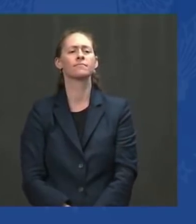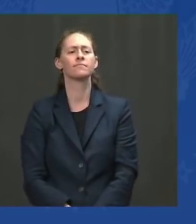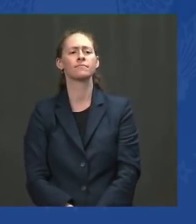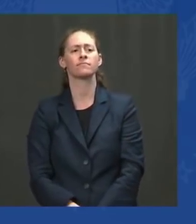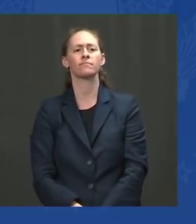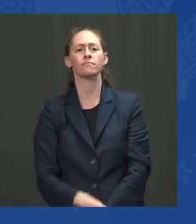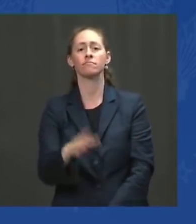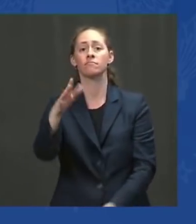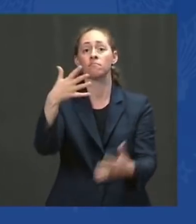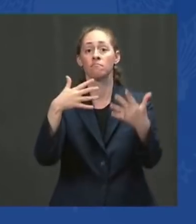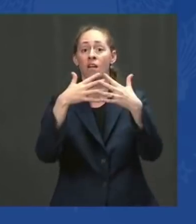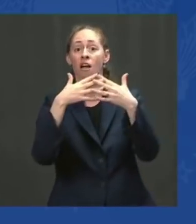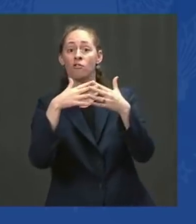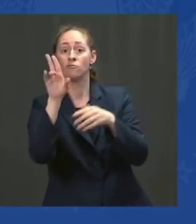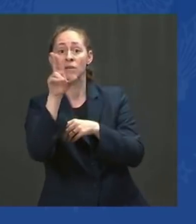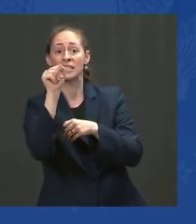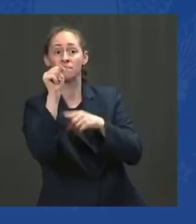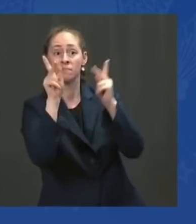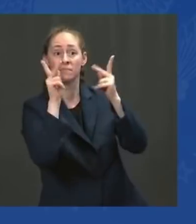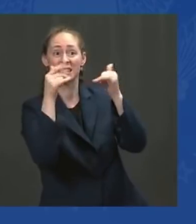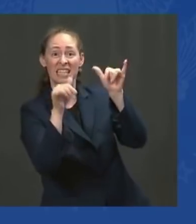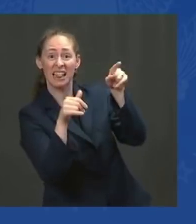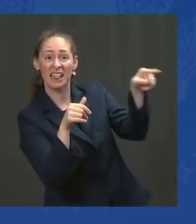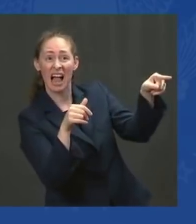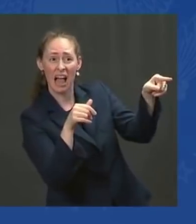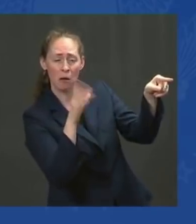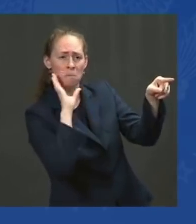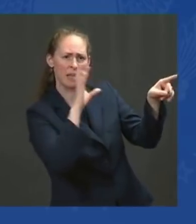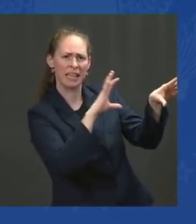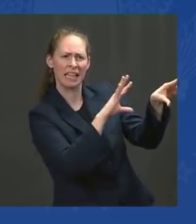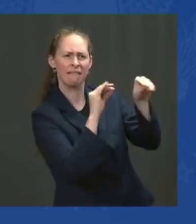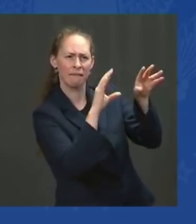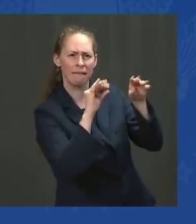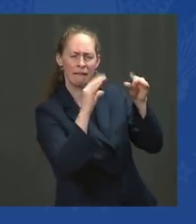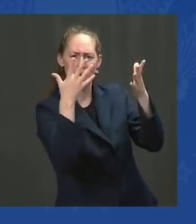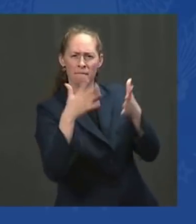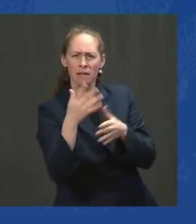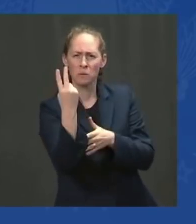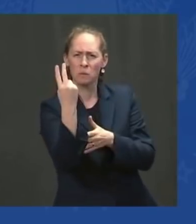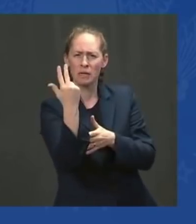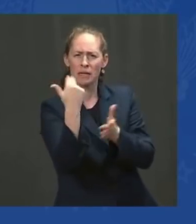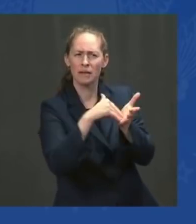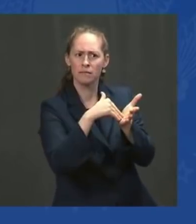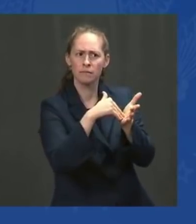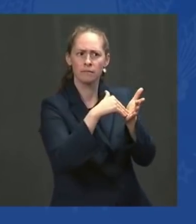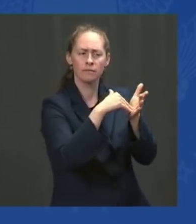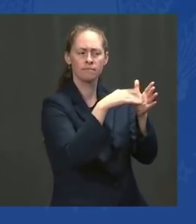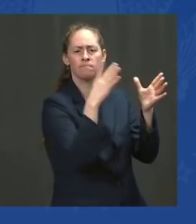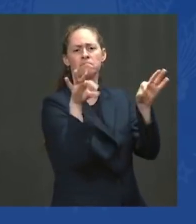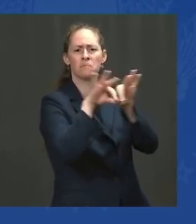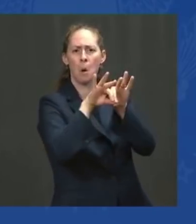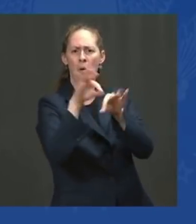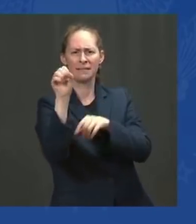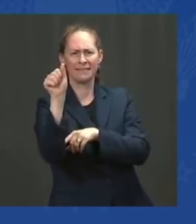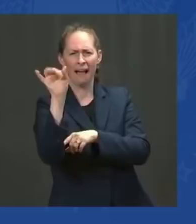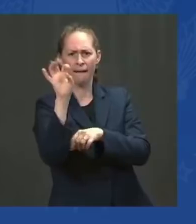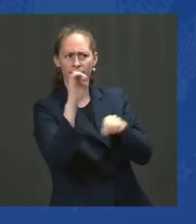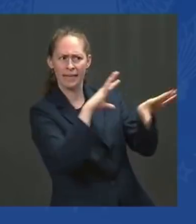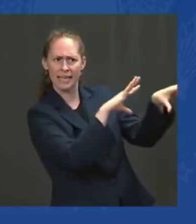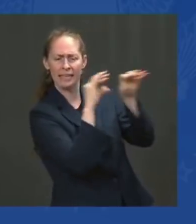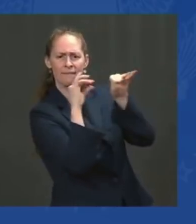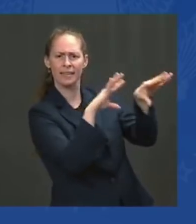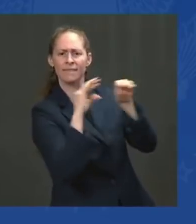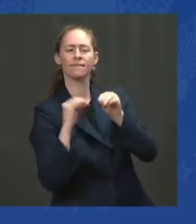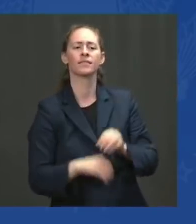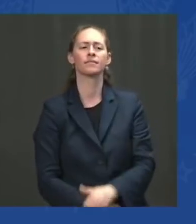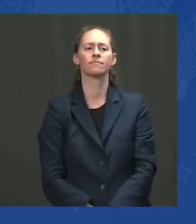他对阿富汗撤军这个决定的辩护很多时候让人感到非常的心凉当